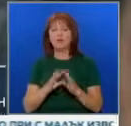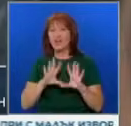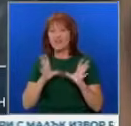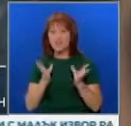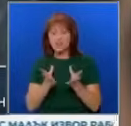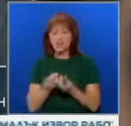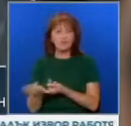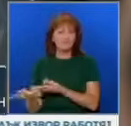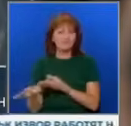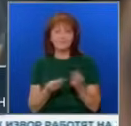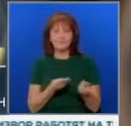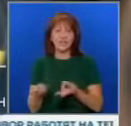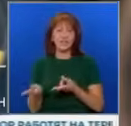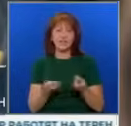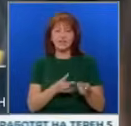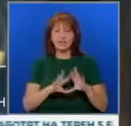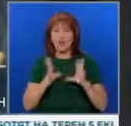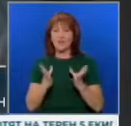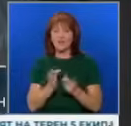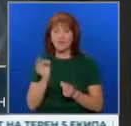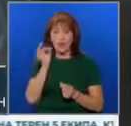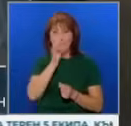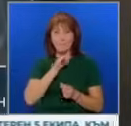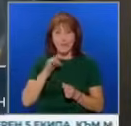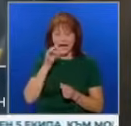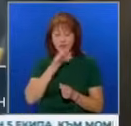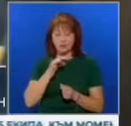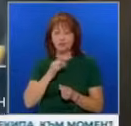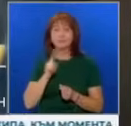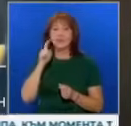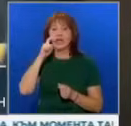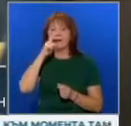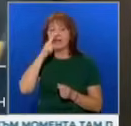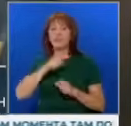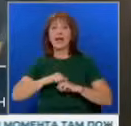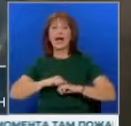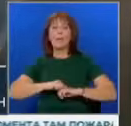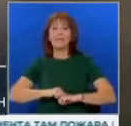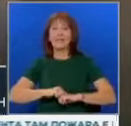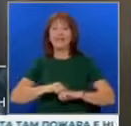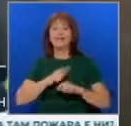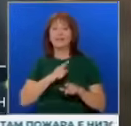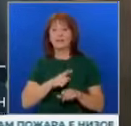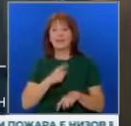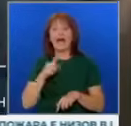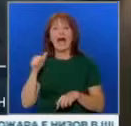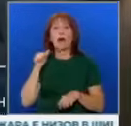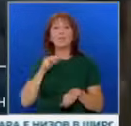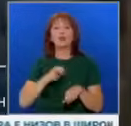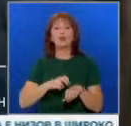изнесено, всички кабинети са празни и най-важното, кабинета на почетния председател доктор Ахмед Доган